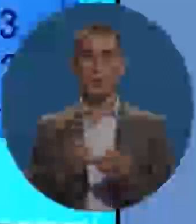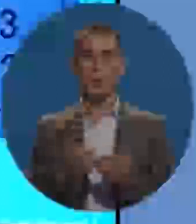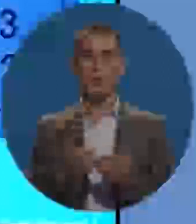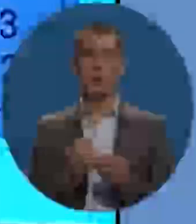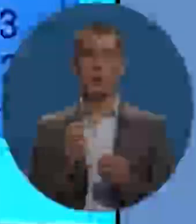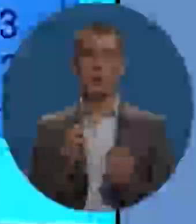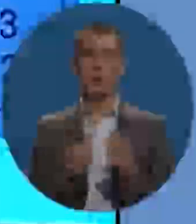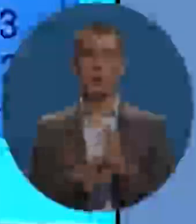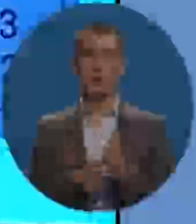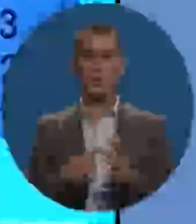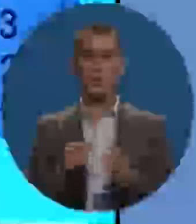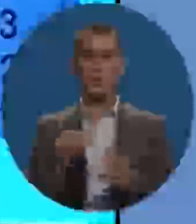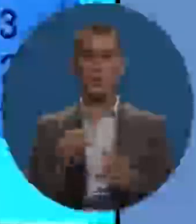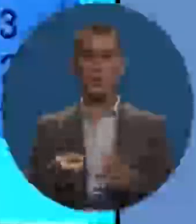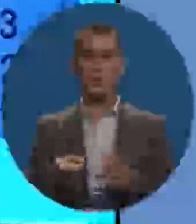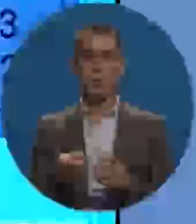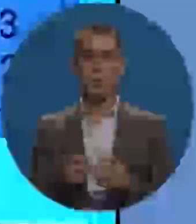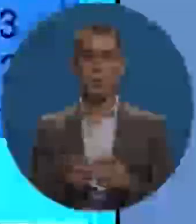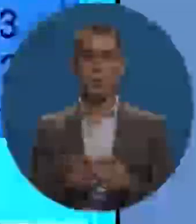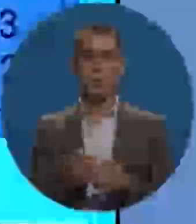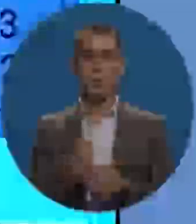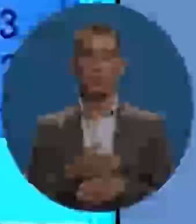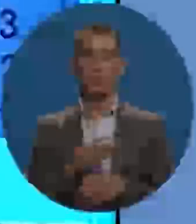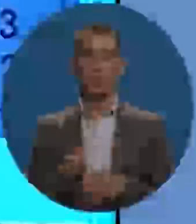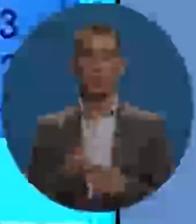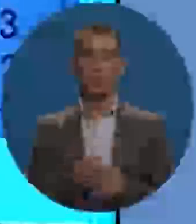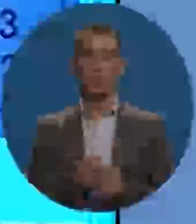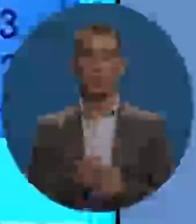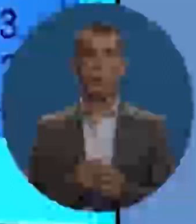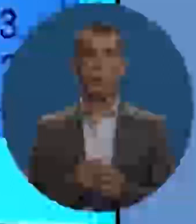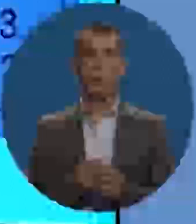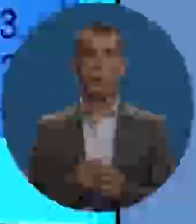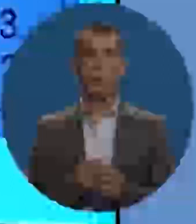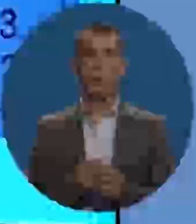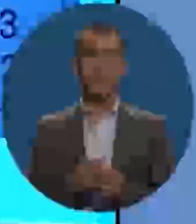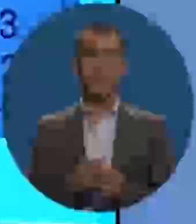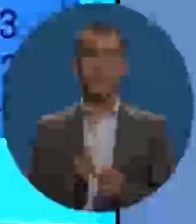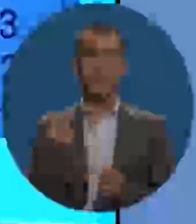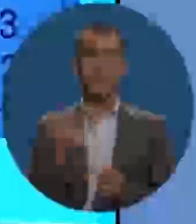таңба, ал 6 болса, 100-лік таңба болып есапланады. Ал